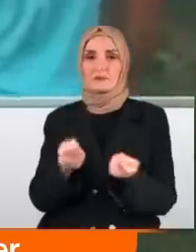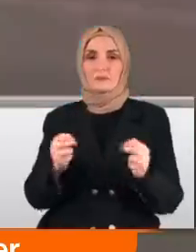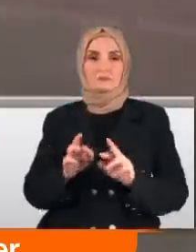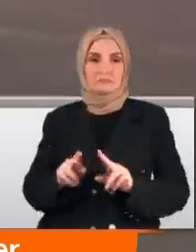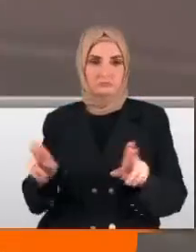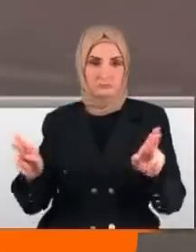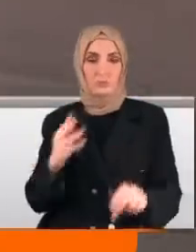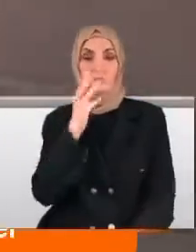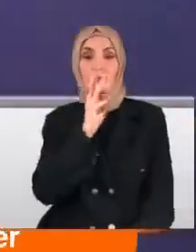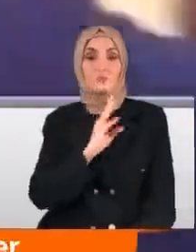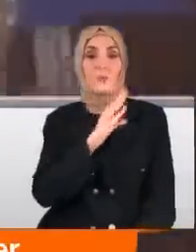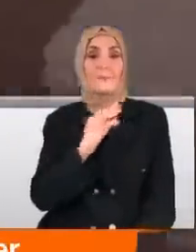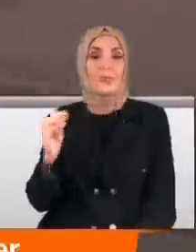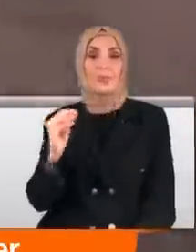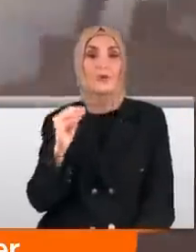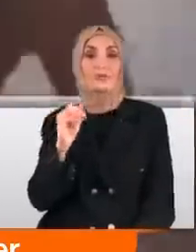milyon liranın üzerindeydi.